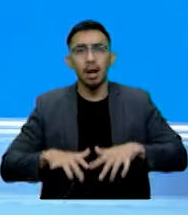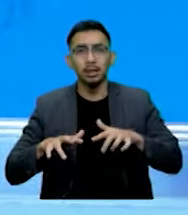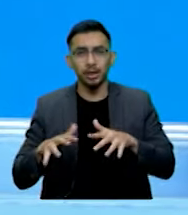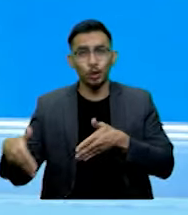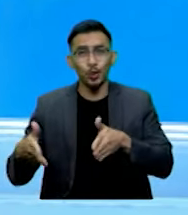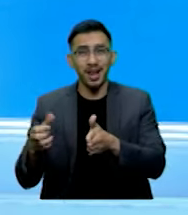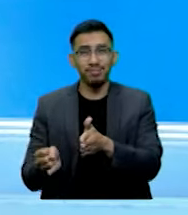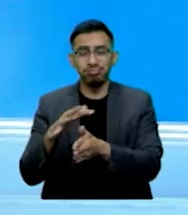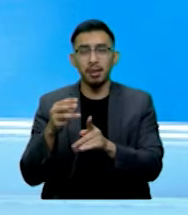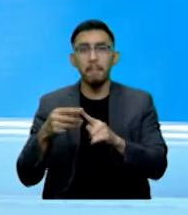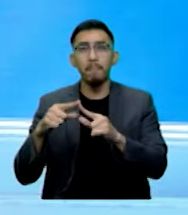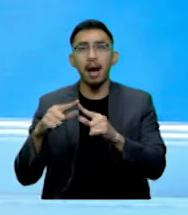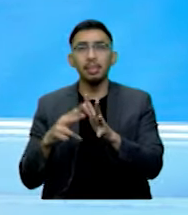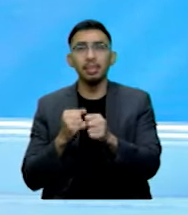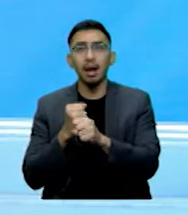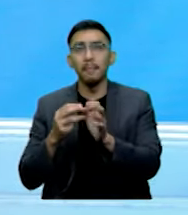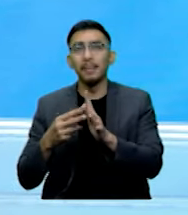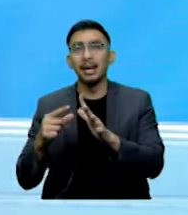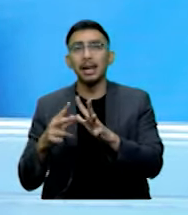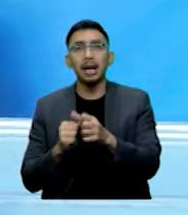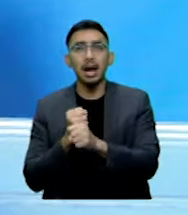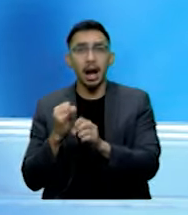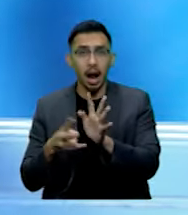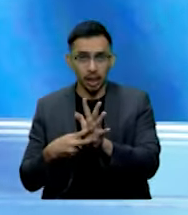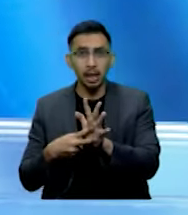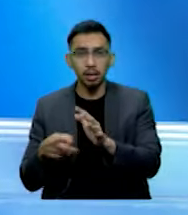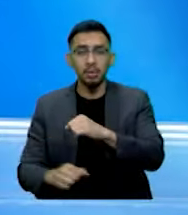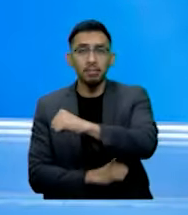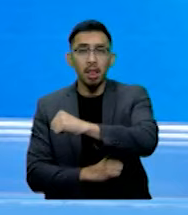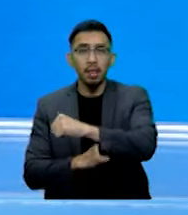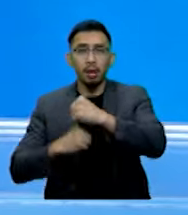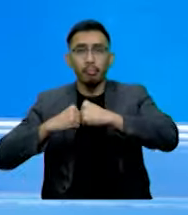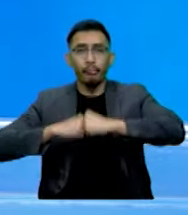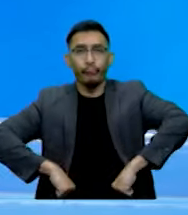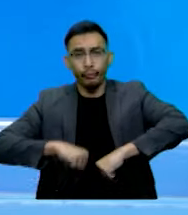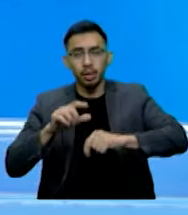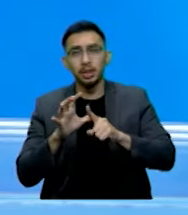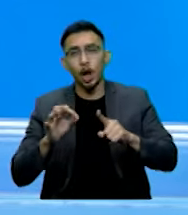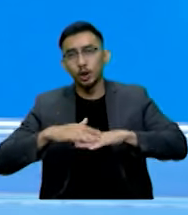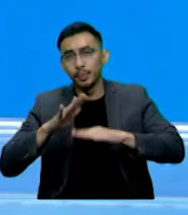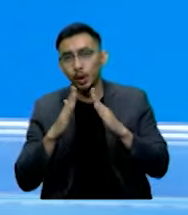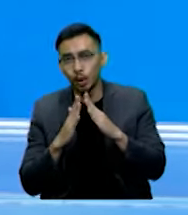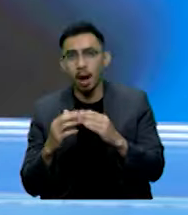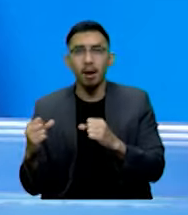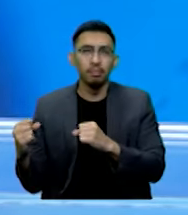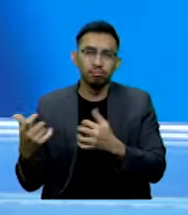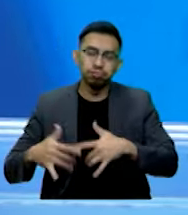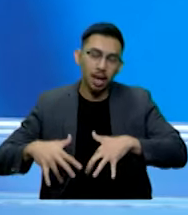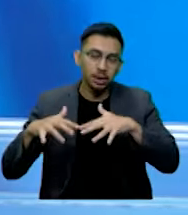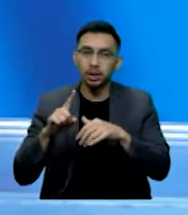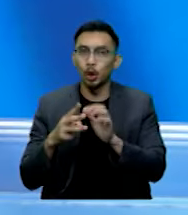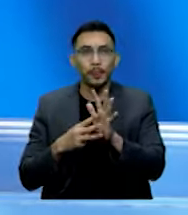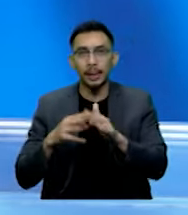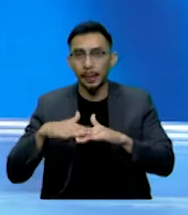Pemirsa, banjir akibat luapan sungai Batang Merangin merobohkan jembatan, merendam ratusan rumah hingga 1 meter lebih. Akibatnya aktivitas